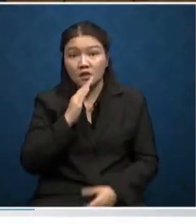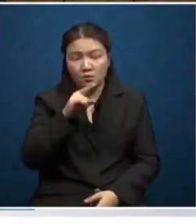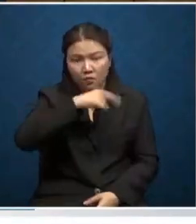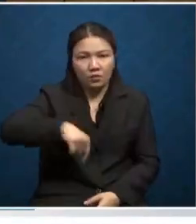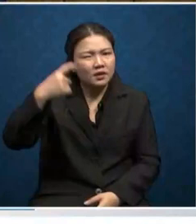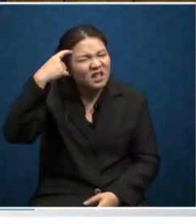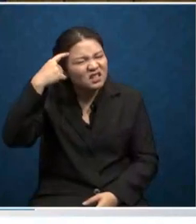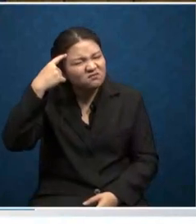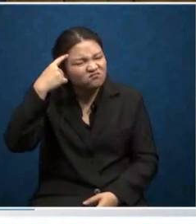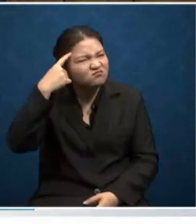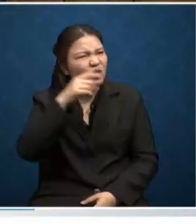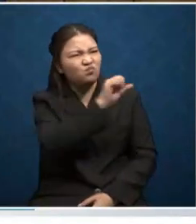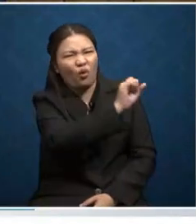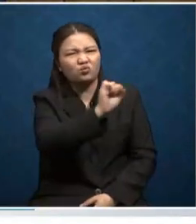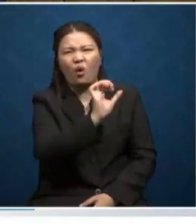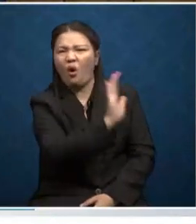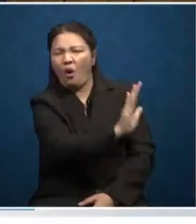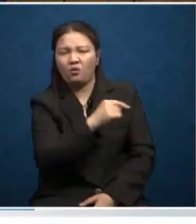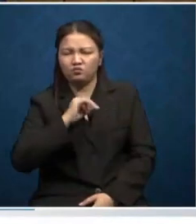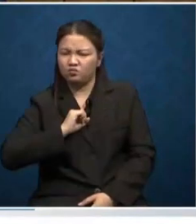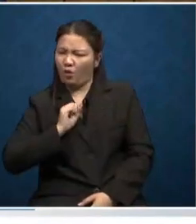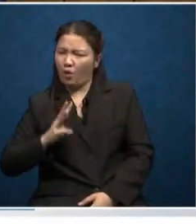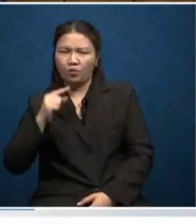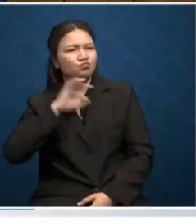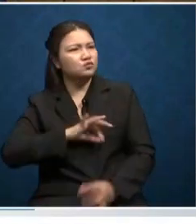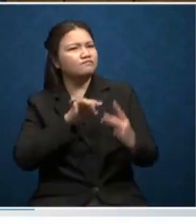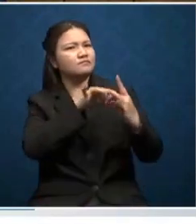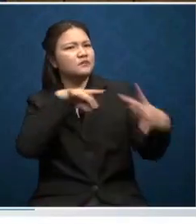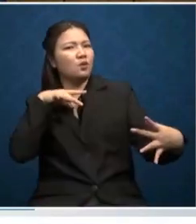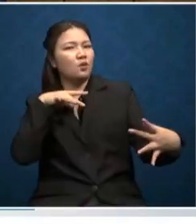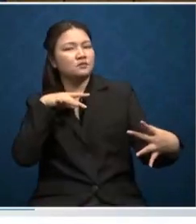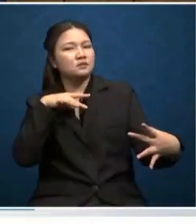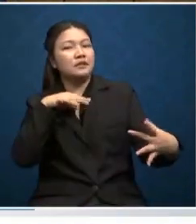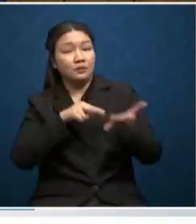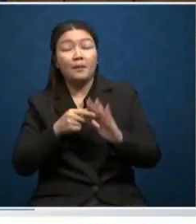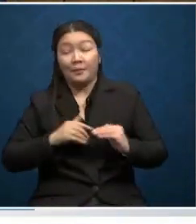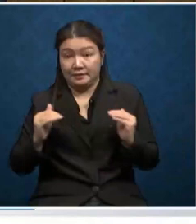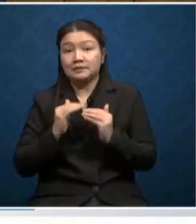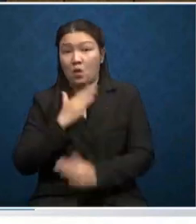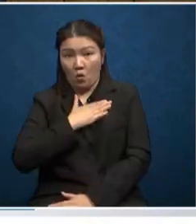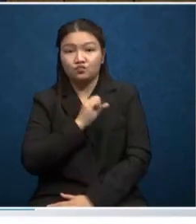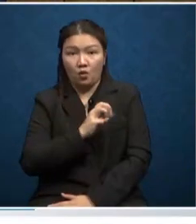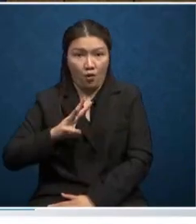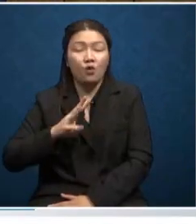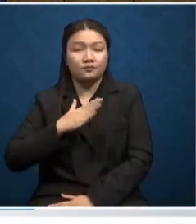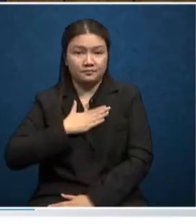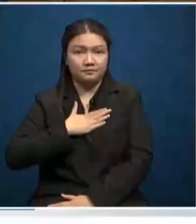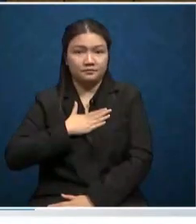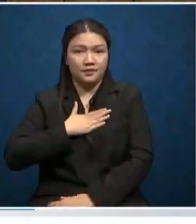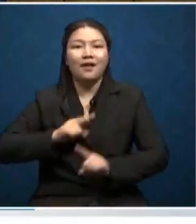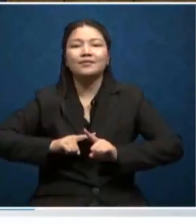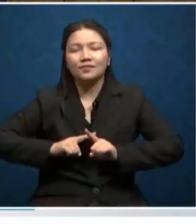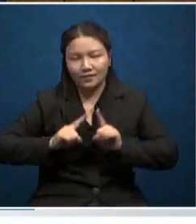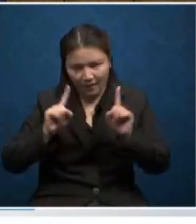ขัดหรือแย้งกับหลักการที่มาจากสภาผู้แทนราษฎรเสียแล้วเนี่ยเป็นสิทธิของวุฒิสภาครับแต่ควร